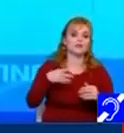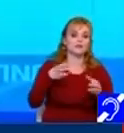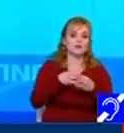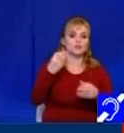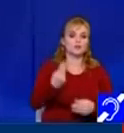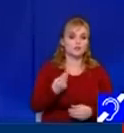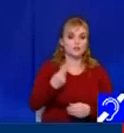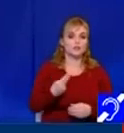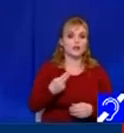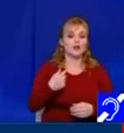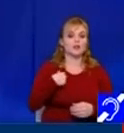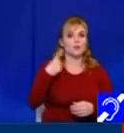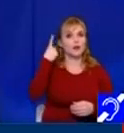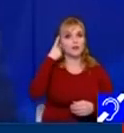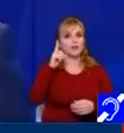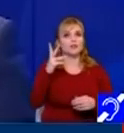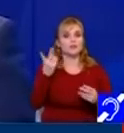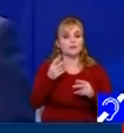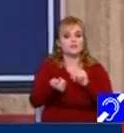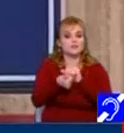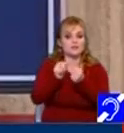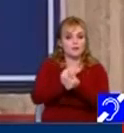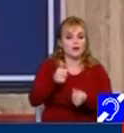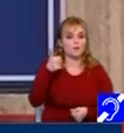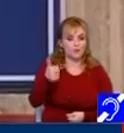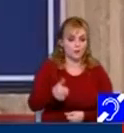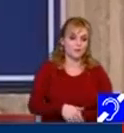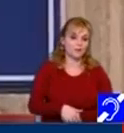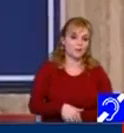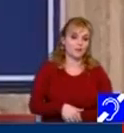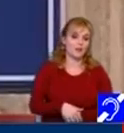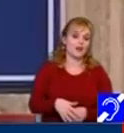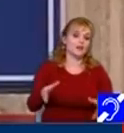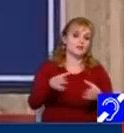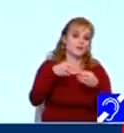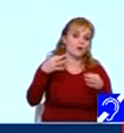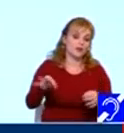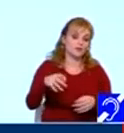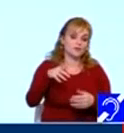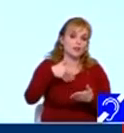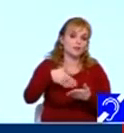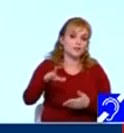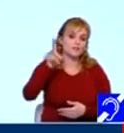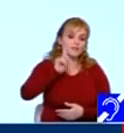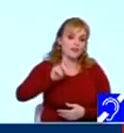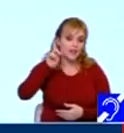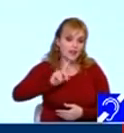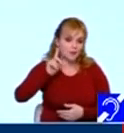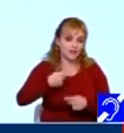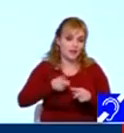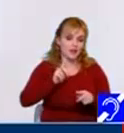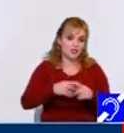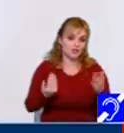bine să avem o schimbare, dar nu o schimbare fundamentală. Democrații spun că au renunțat temporar la sistemul uninominal, chiar